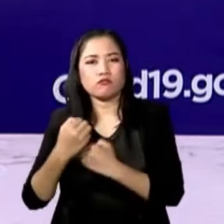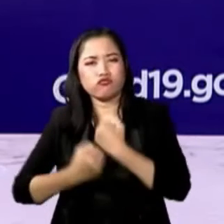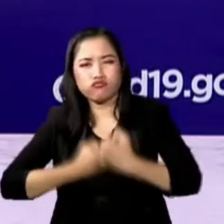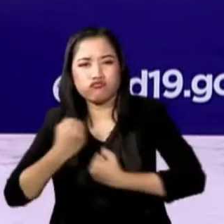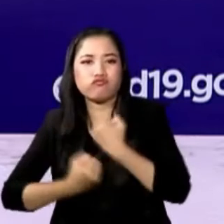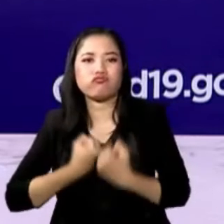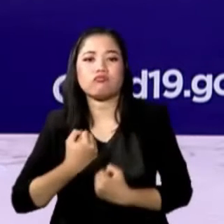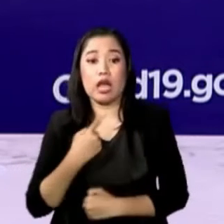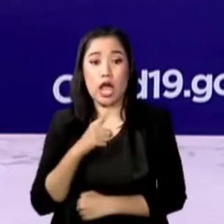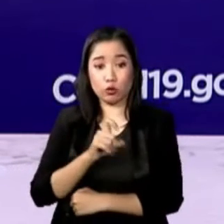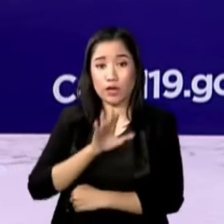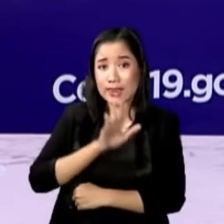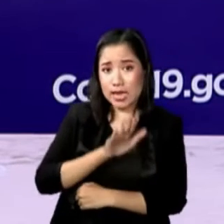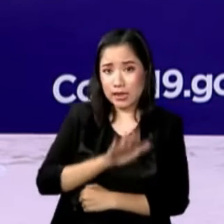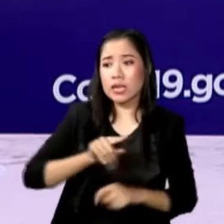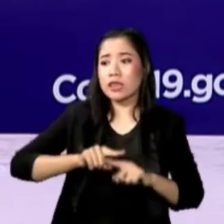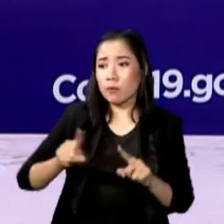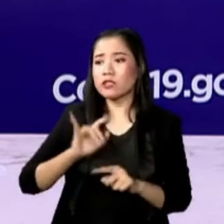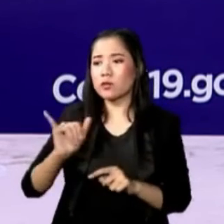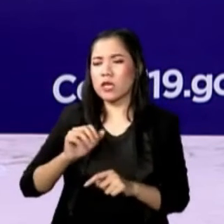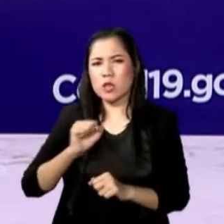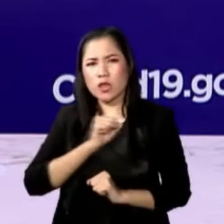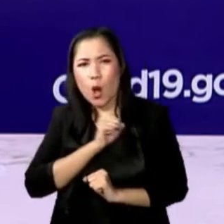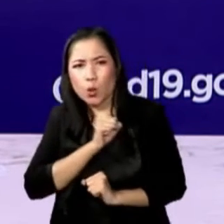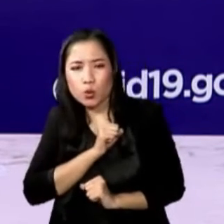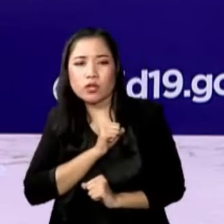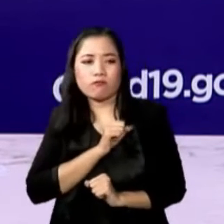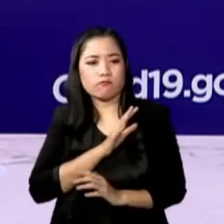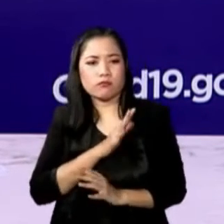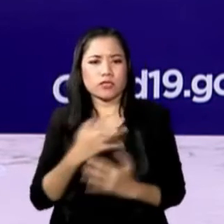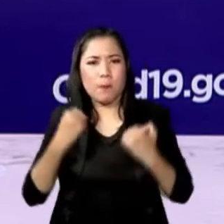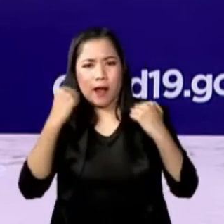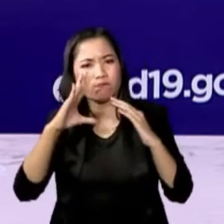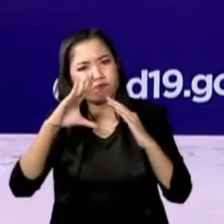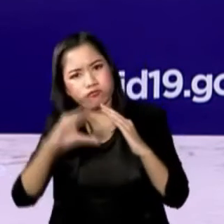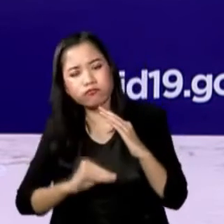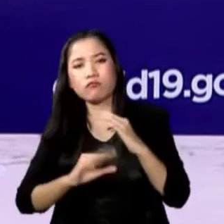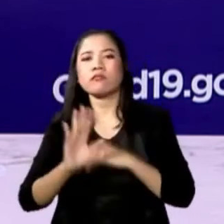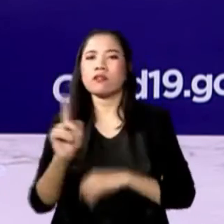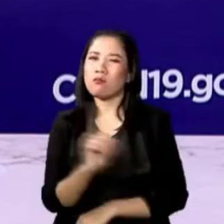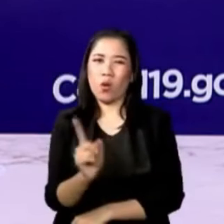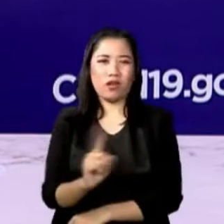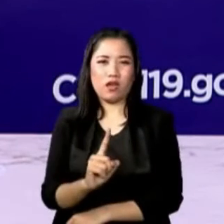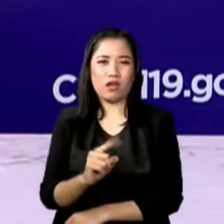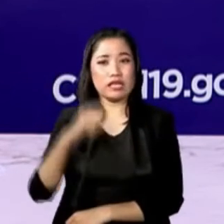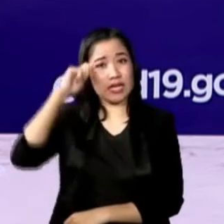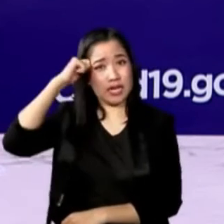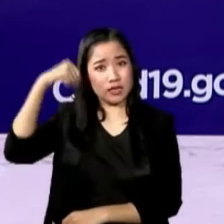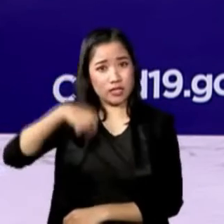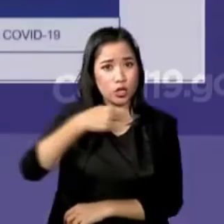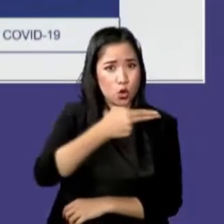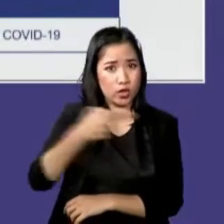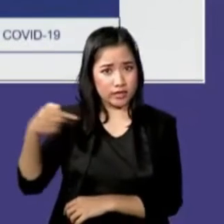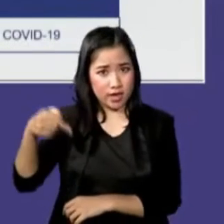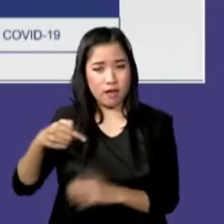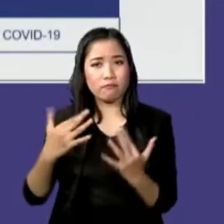Kita harus waspada, namun kita tidak boleh paranoid dan kehilangan semangat. Perlu diingat, Indonesia sebagai